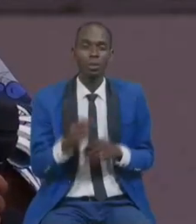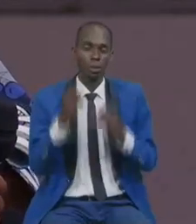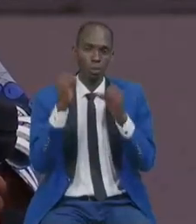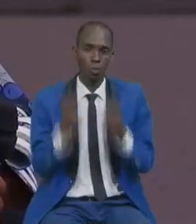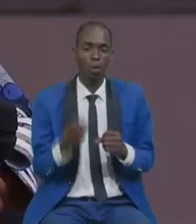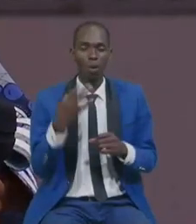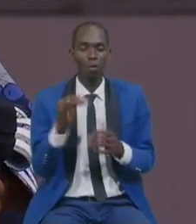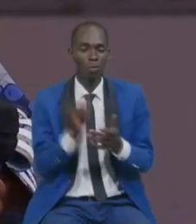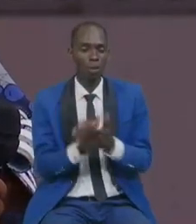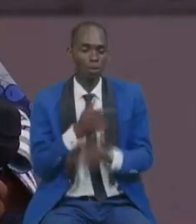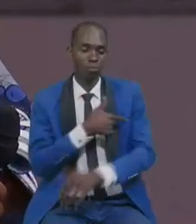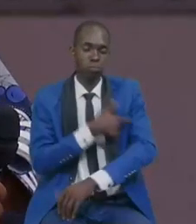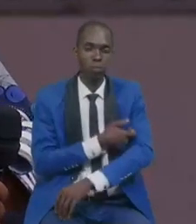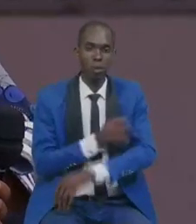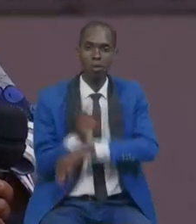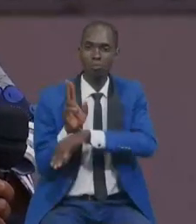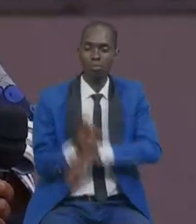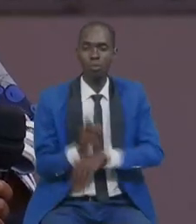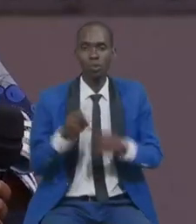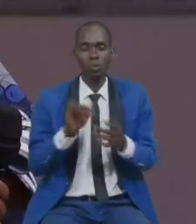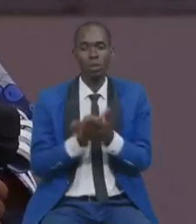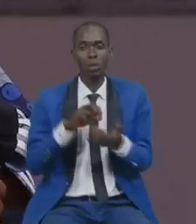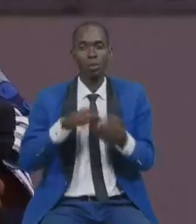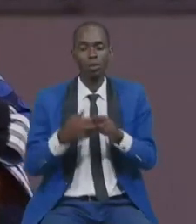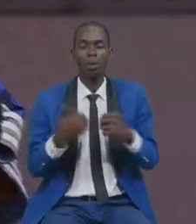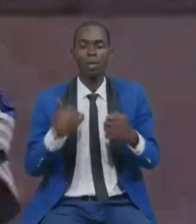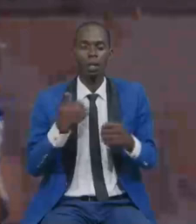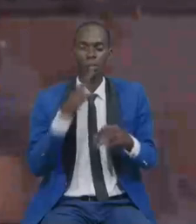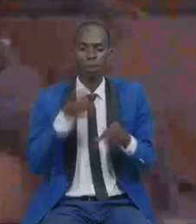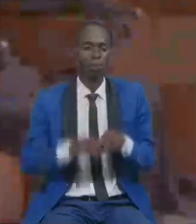été brisée et elle a été affranchie. Gloire à Dieu.